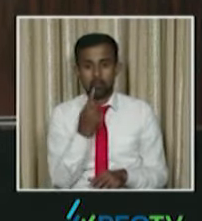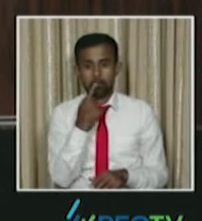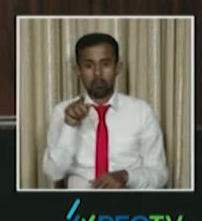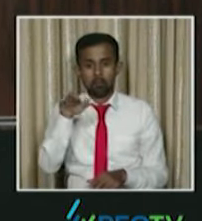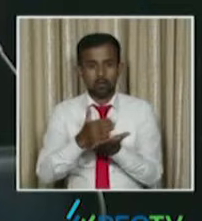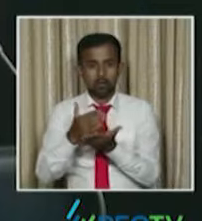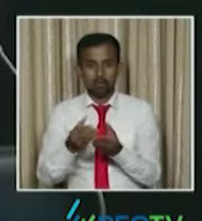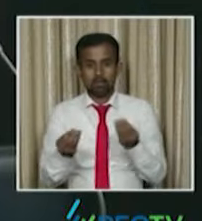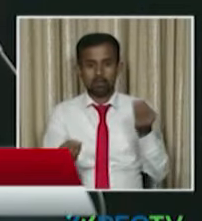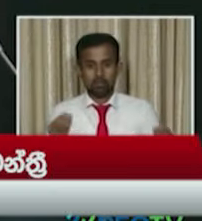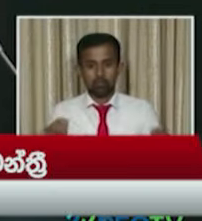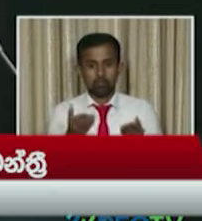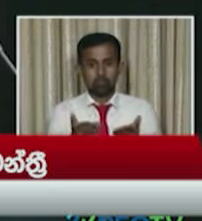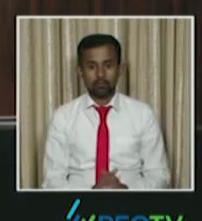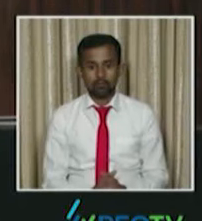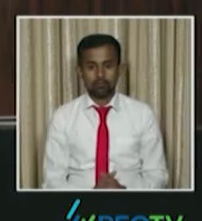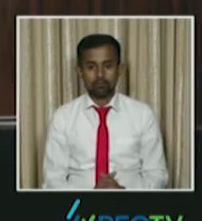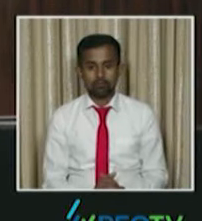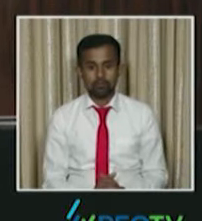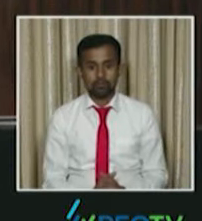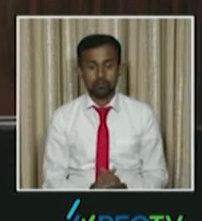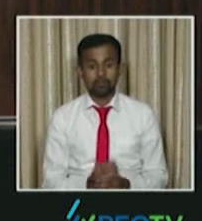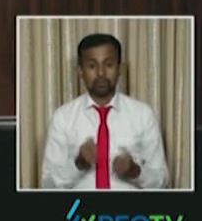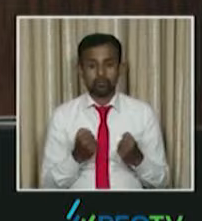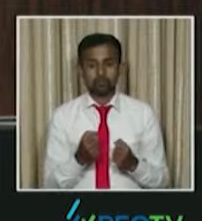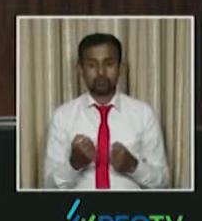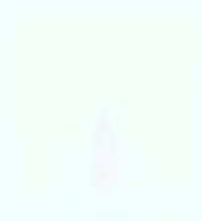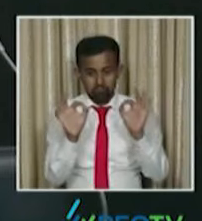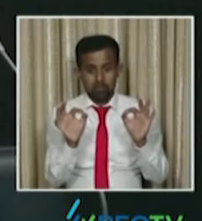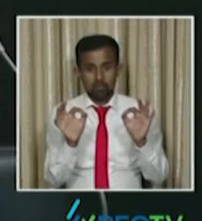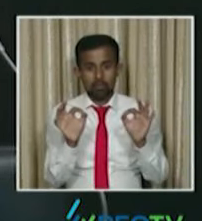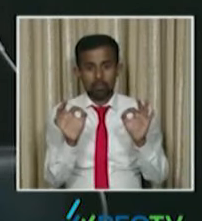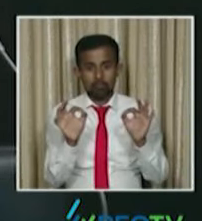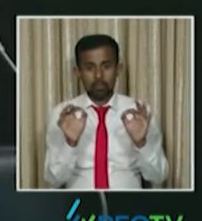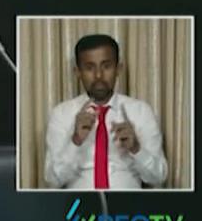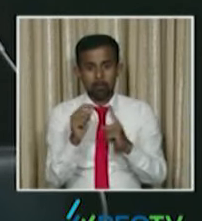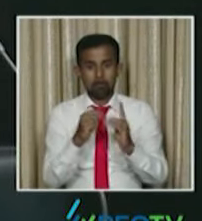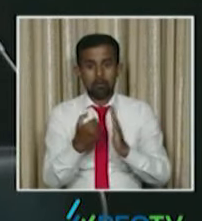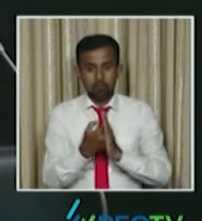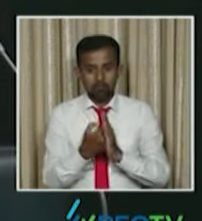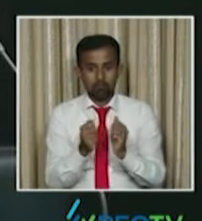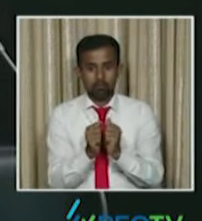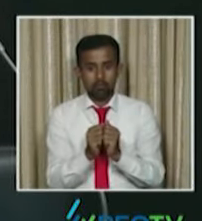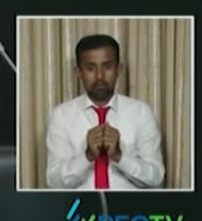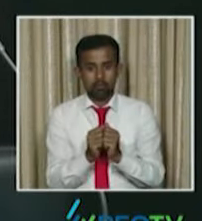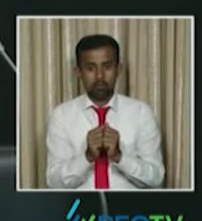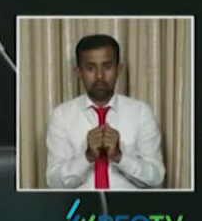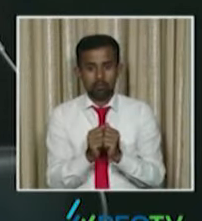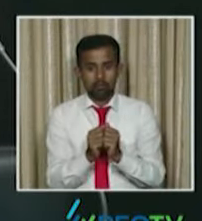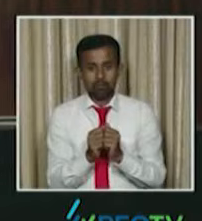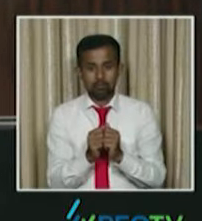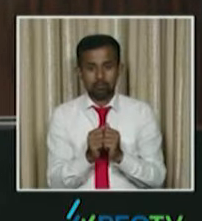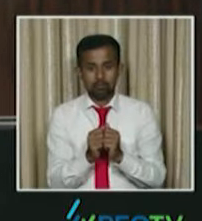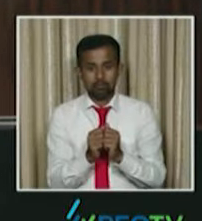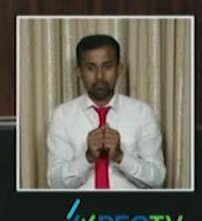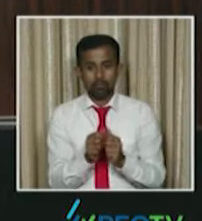මේ හැසිරෙන්න එපා. කරන්න බැරි නම් උතනින් යන්න. මුලාසනයට නියෝග කරන්න ඔබතුමාට බලයක් නෑ. මන්ත්‍රීවරුන්ට ගරු කරලා වැඩේ කරන්න බැහැ. මට බයික් එක දෙන්න. මට බයික් එක